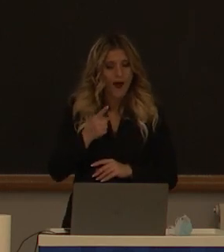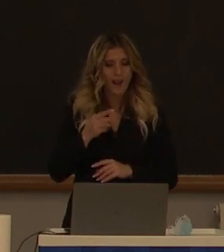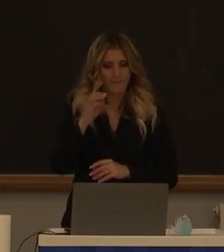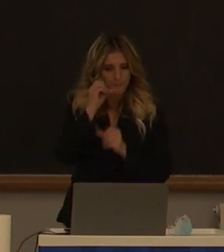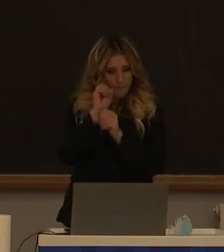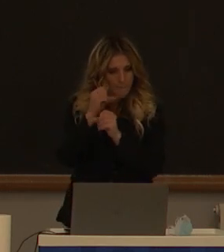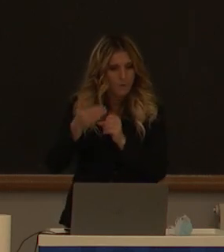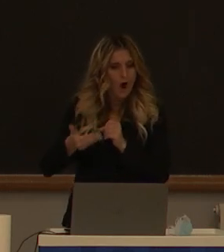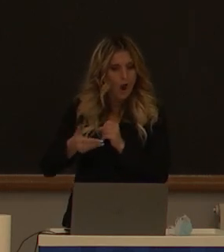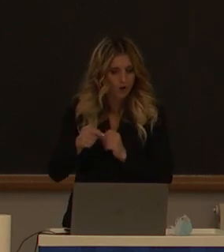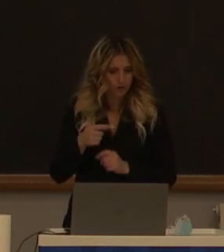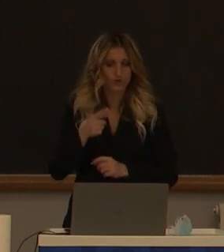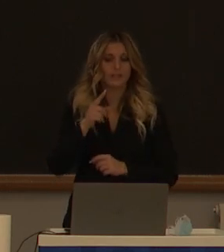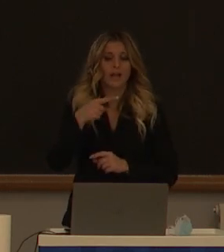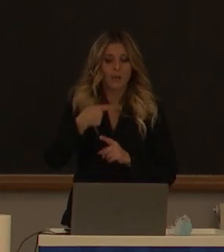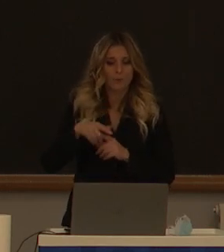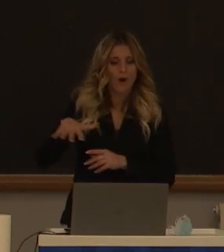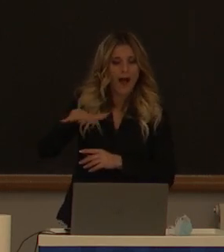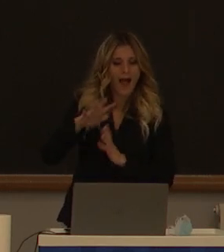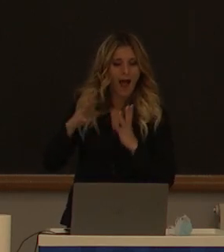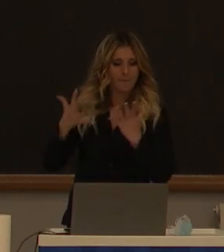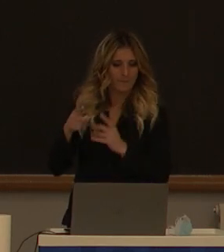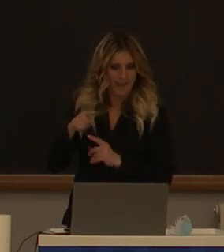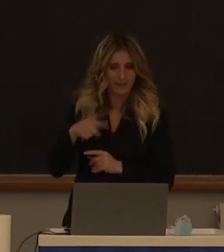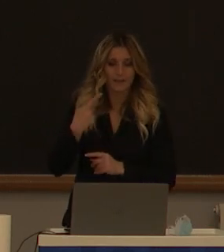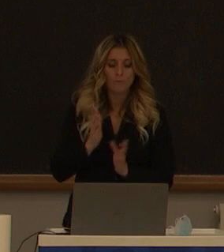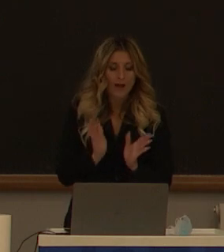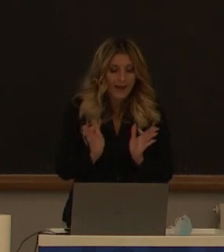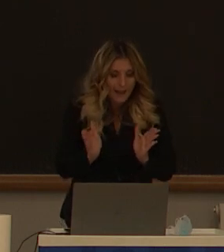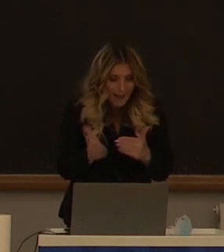nello specifico intendo quelle nella biologia ambientale, le classi